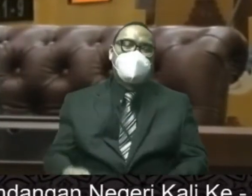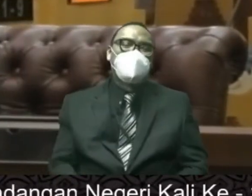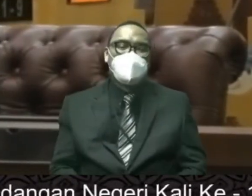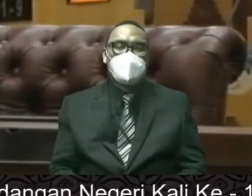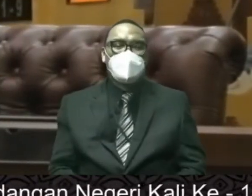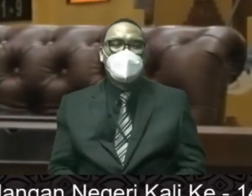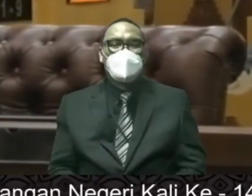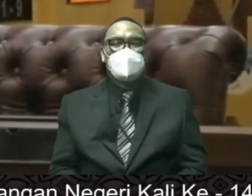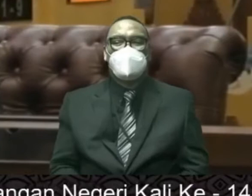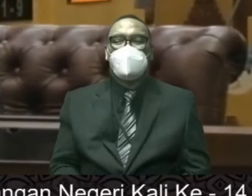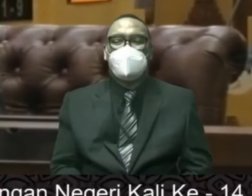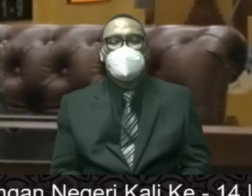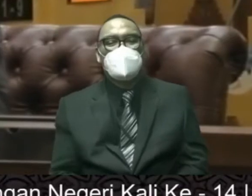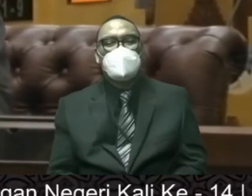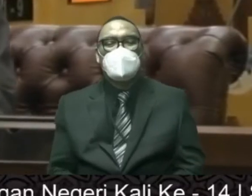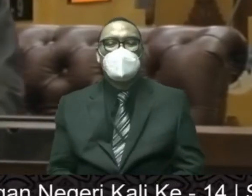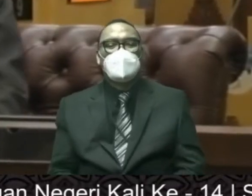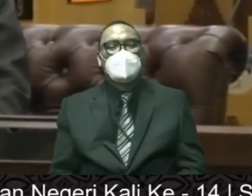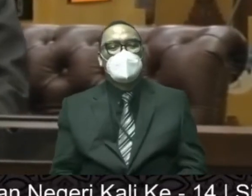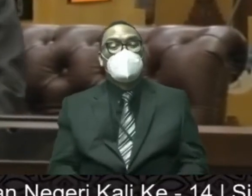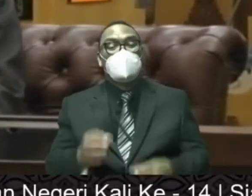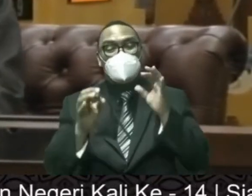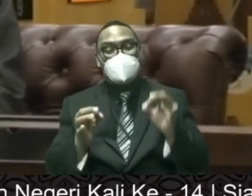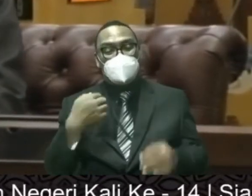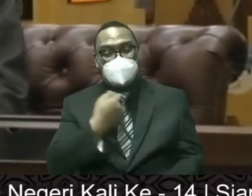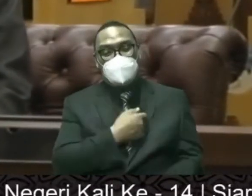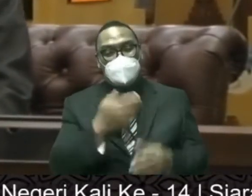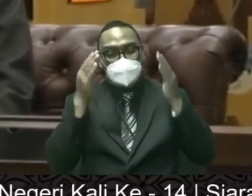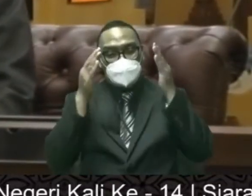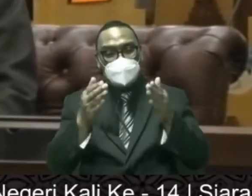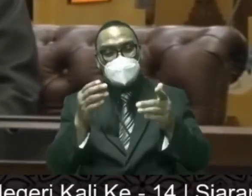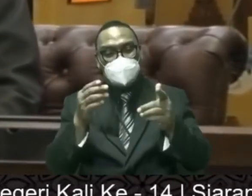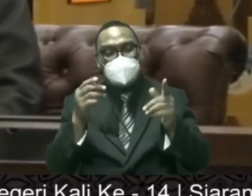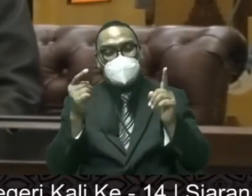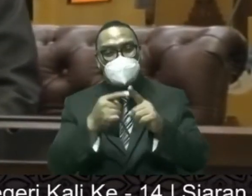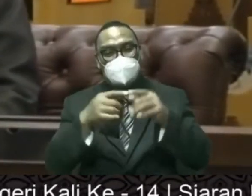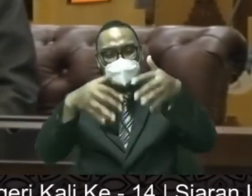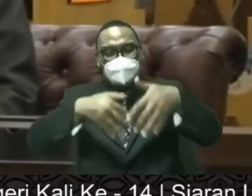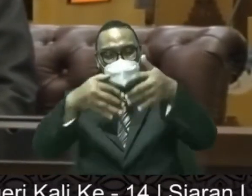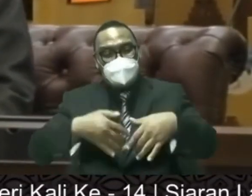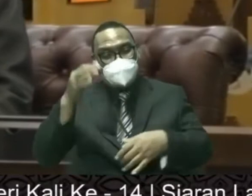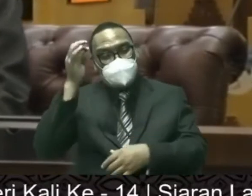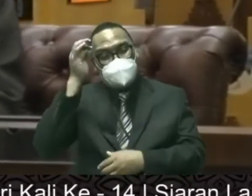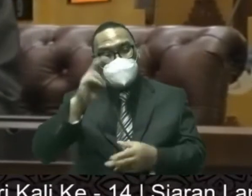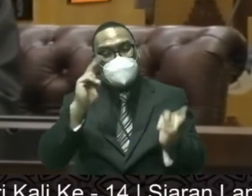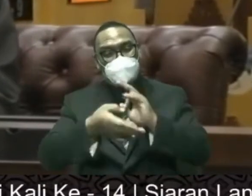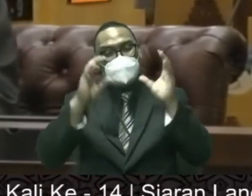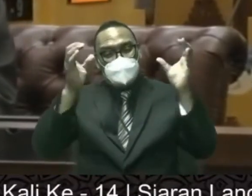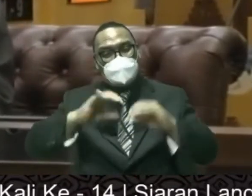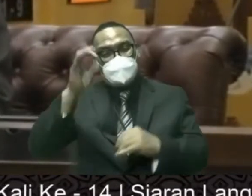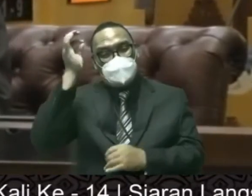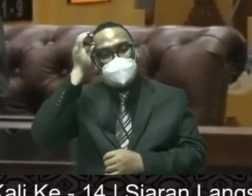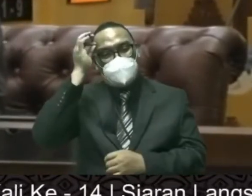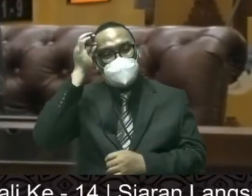ke Das ding untuk 5C kan itu fokus kepada Photobucket buy Allahu bocah ngebersihin dalam program